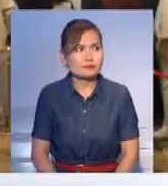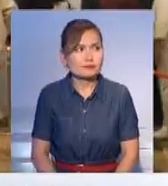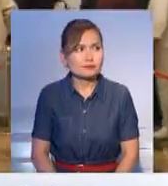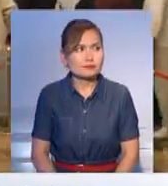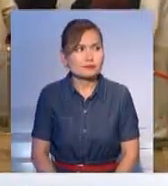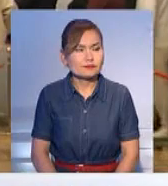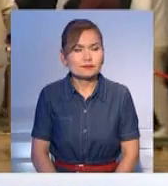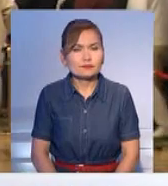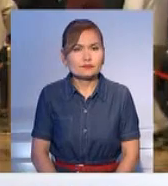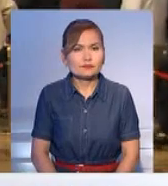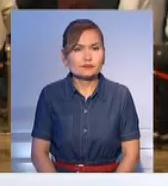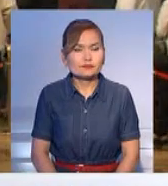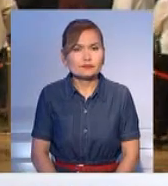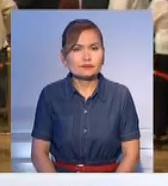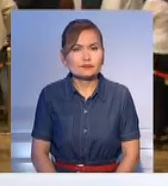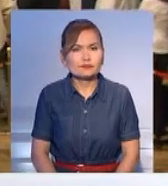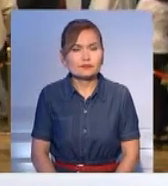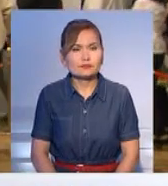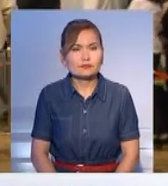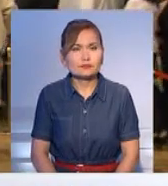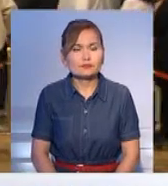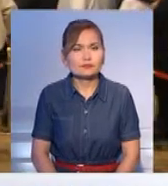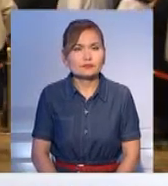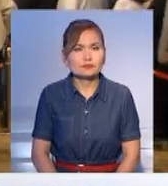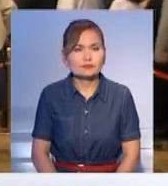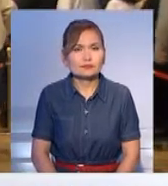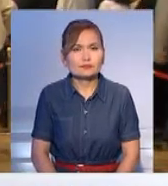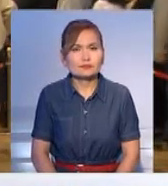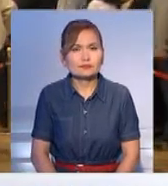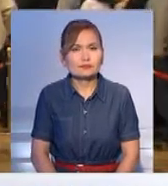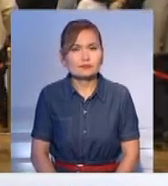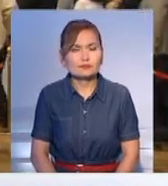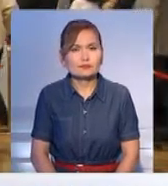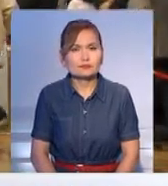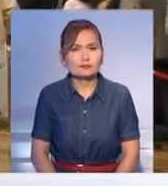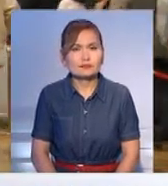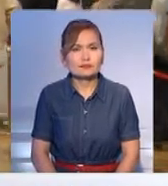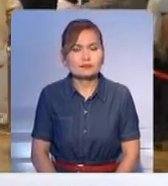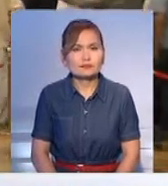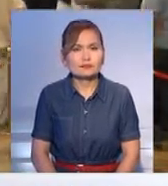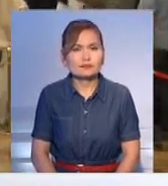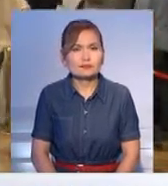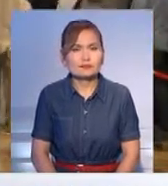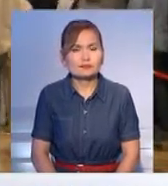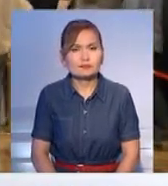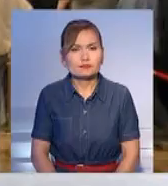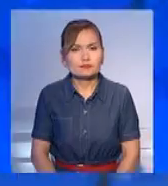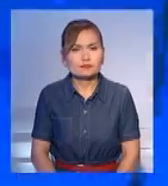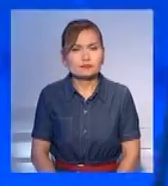қош болсын, Зәмзагүлім, қош болмай.